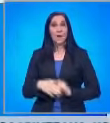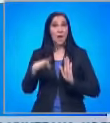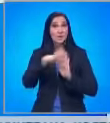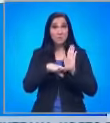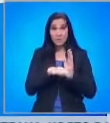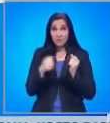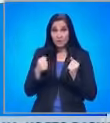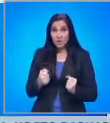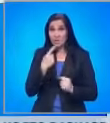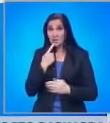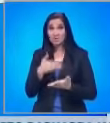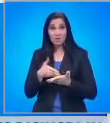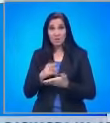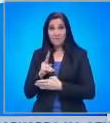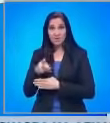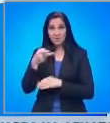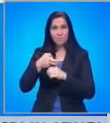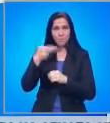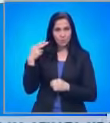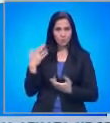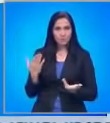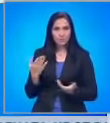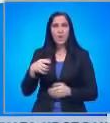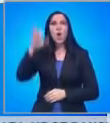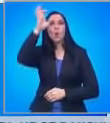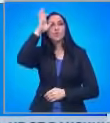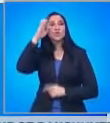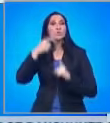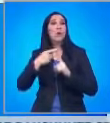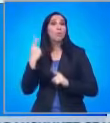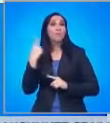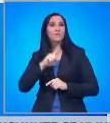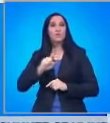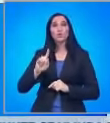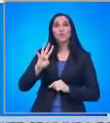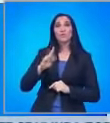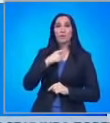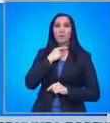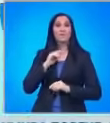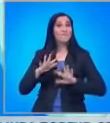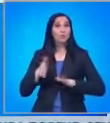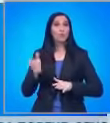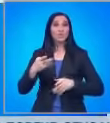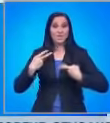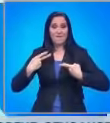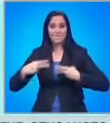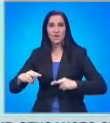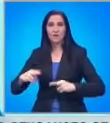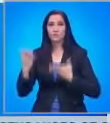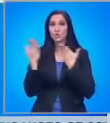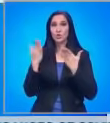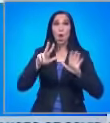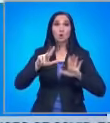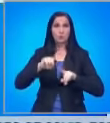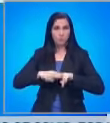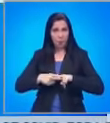Списък на чакащите, за да влезеш в болница. Учениците от 1 до 4 клас вероятно ще се върнат в клас на 8 ноември.